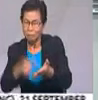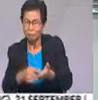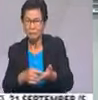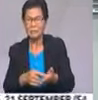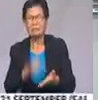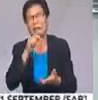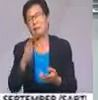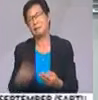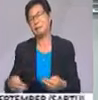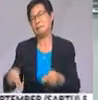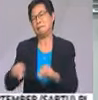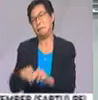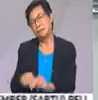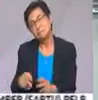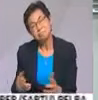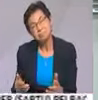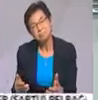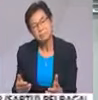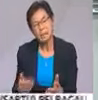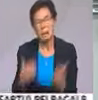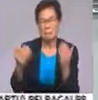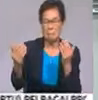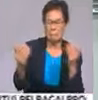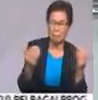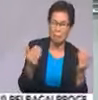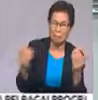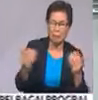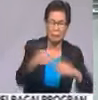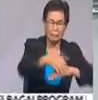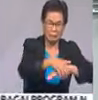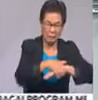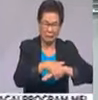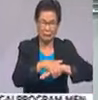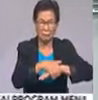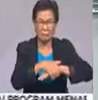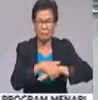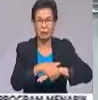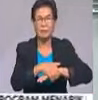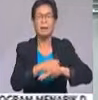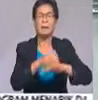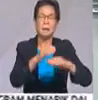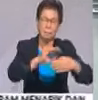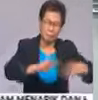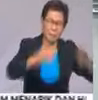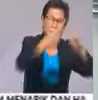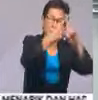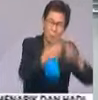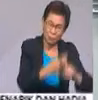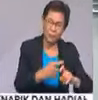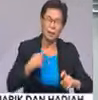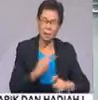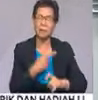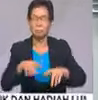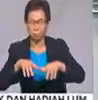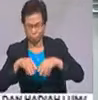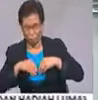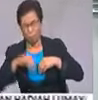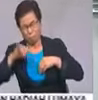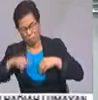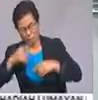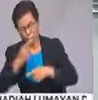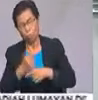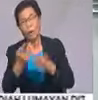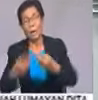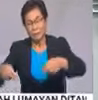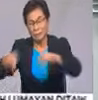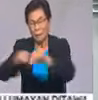ada nilai, kan, dibandingkan dengan bahasa Inggeris, bahasa Mandarin. Betul, kita harus akui di situ. Tapi